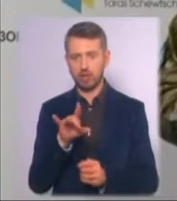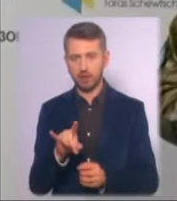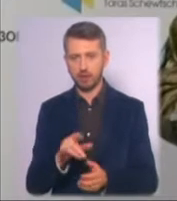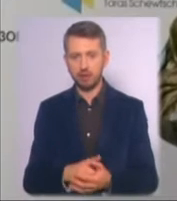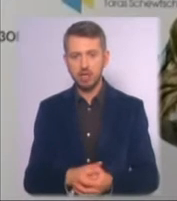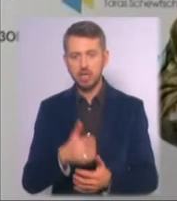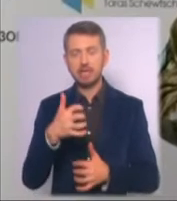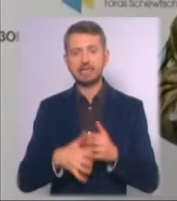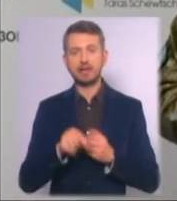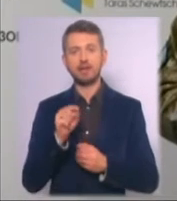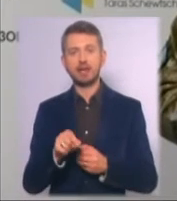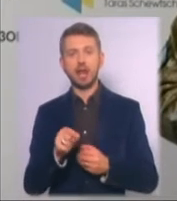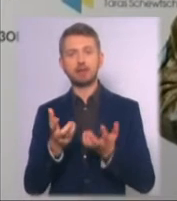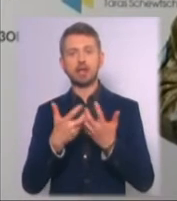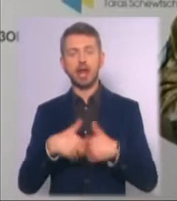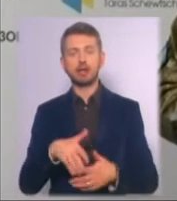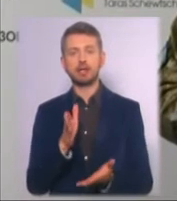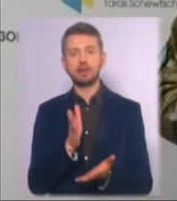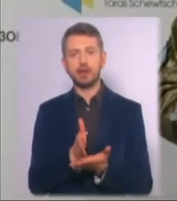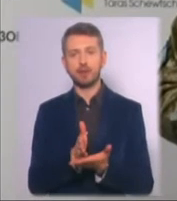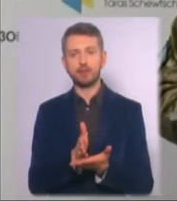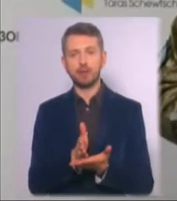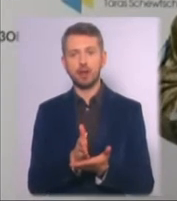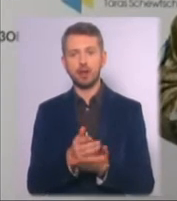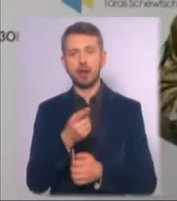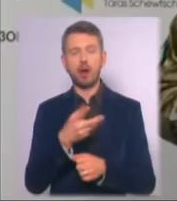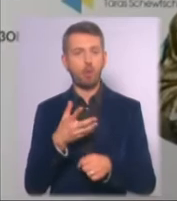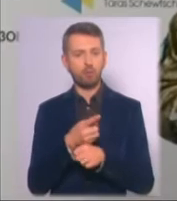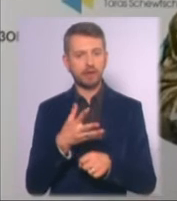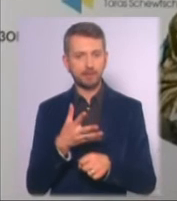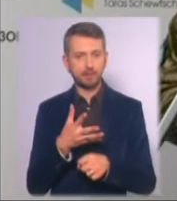Серед цієї техніки є гаубиці,